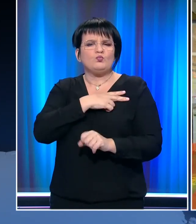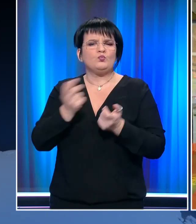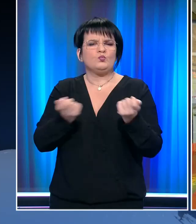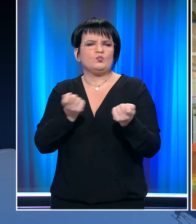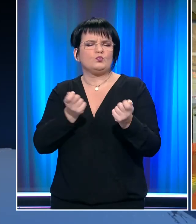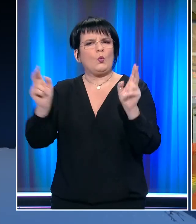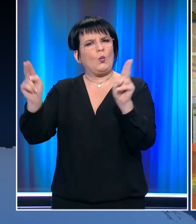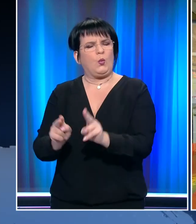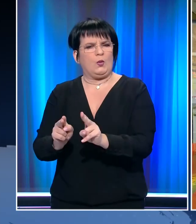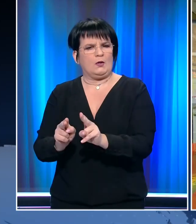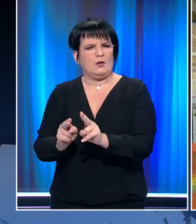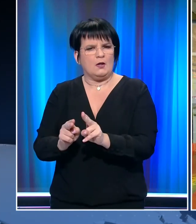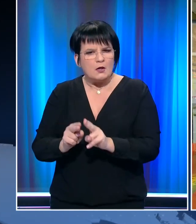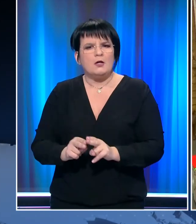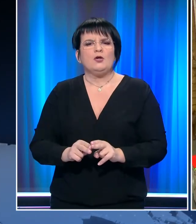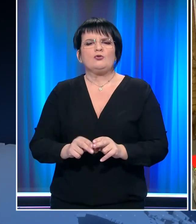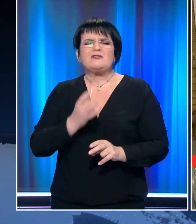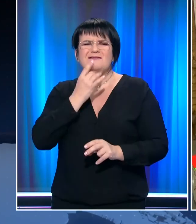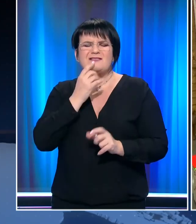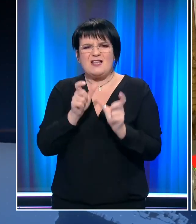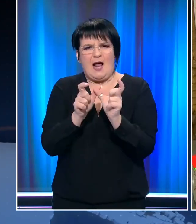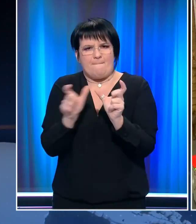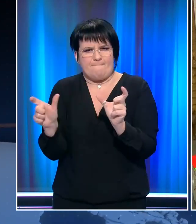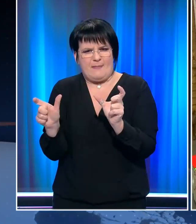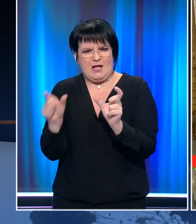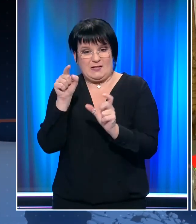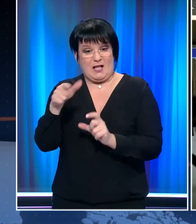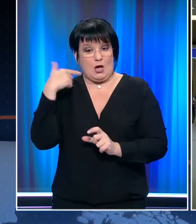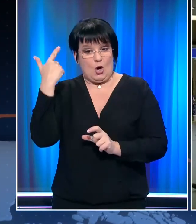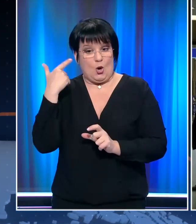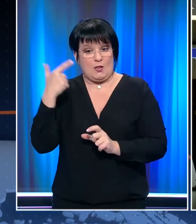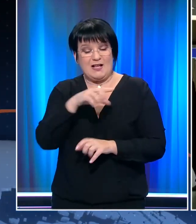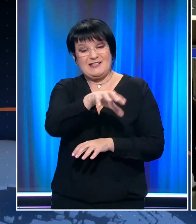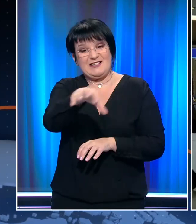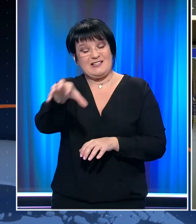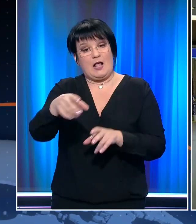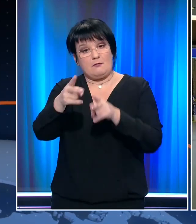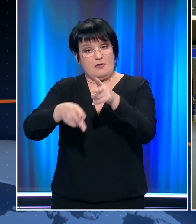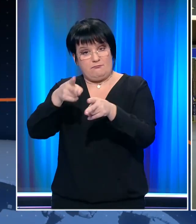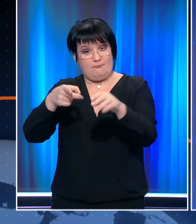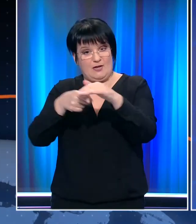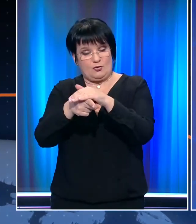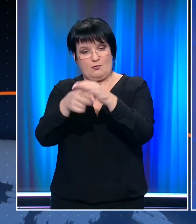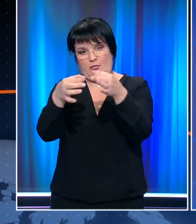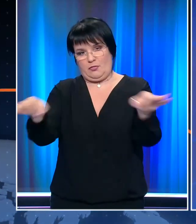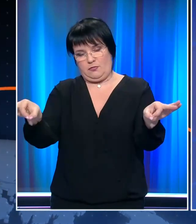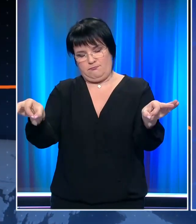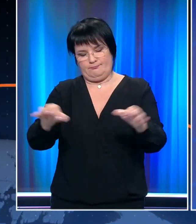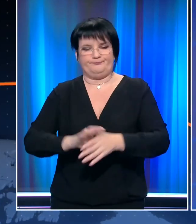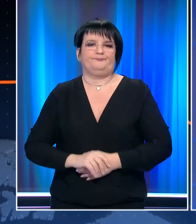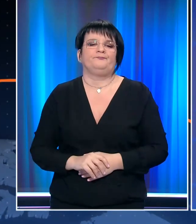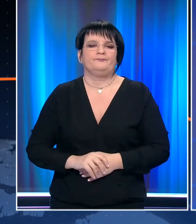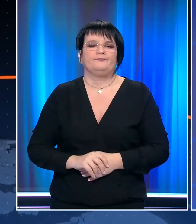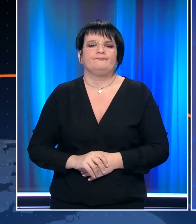place. Τώρα πάντως που μπήκαν σε ισχύ τα σκληρά περιοριστικά μέτρα στο Λονδίνο, οι σταθμοί της πόλης είναι άδειοι.